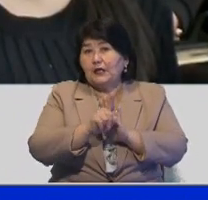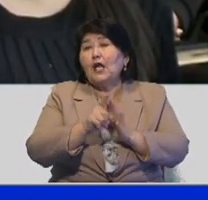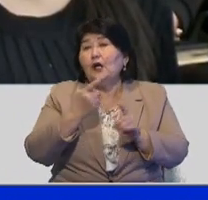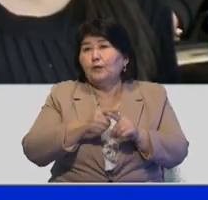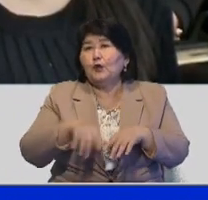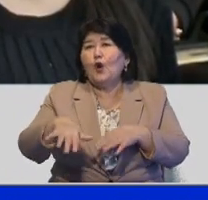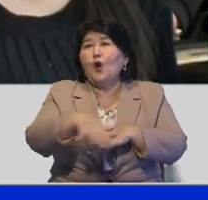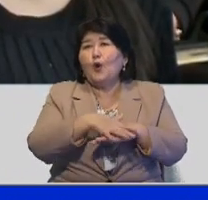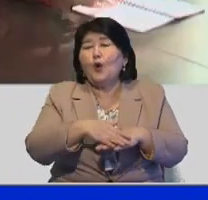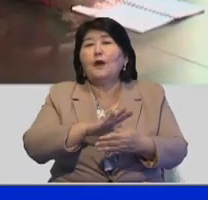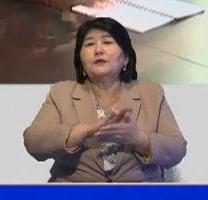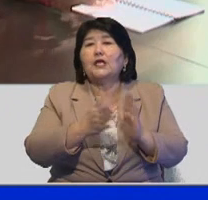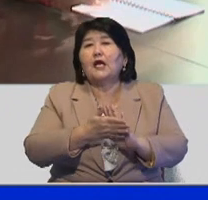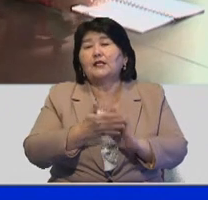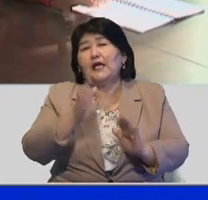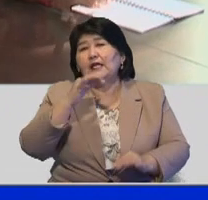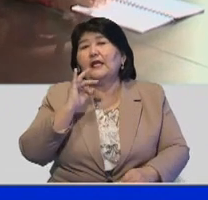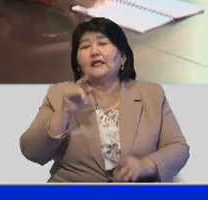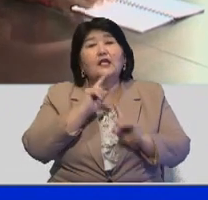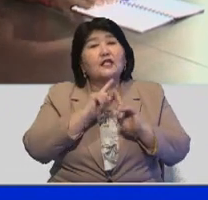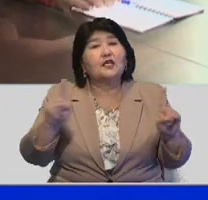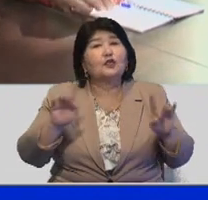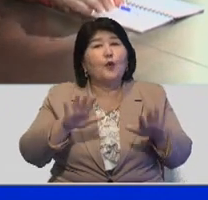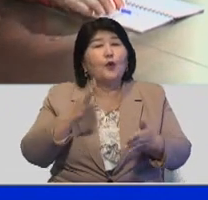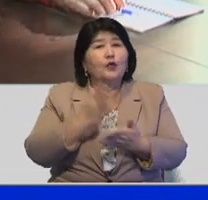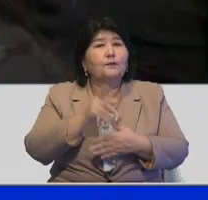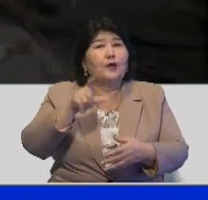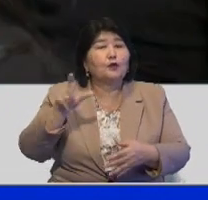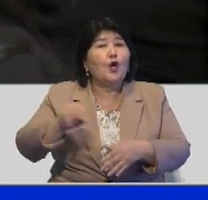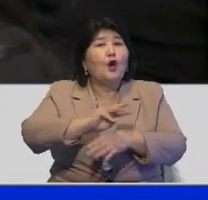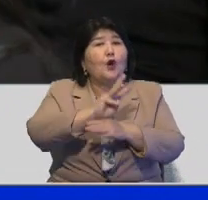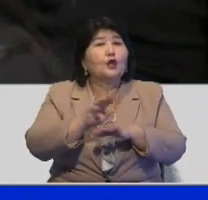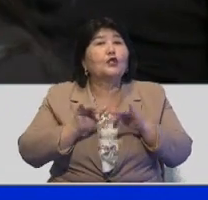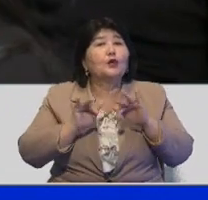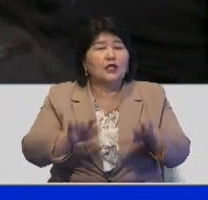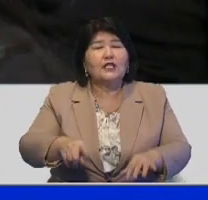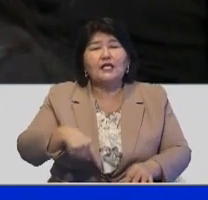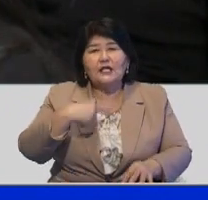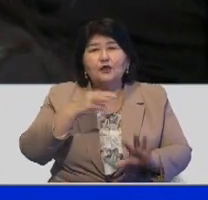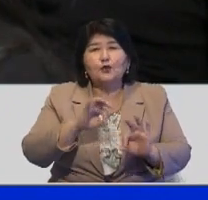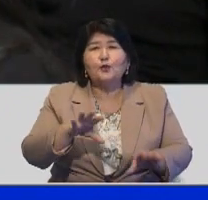өңірдің қоғамдық саяси ахуалы мен ел тарихында ерекше орны бар тұлғаларды ұлықтау шаралары да сөз болды.